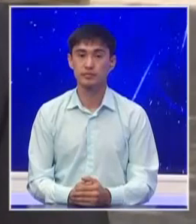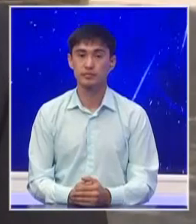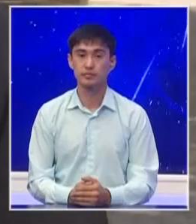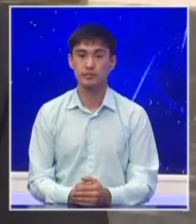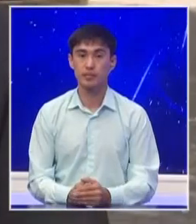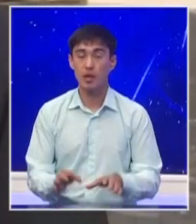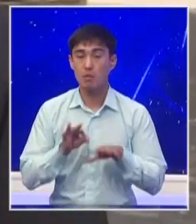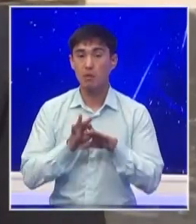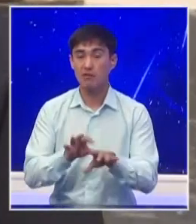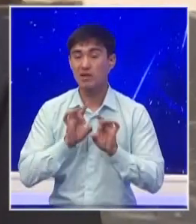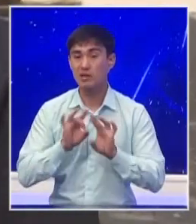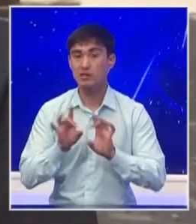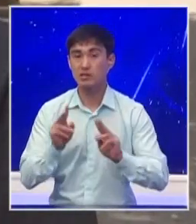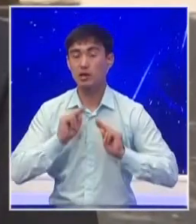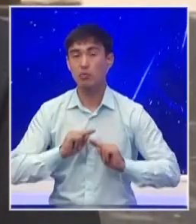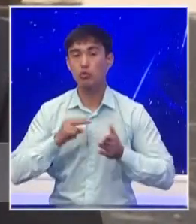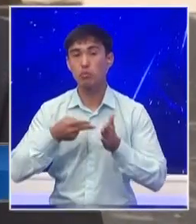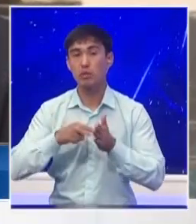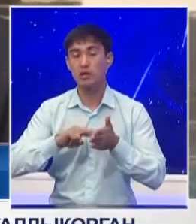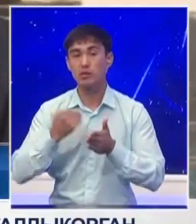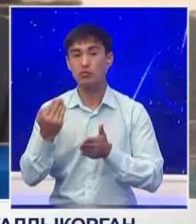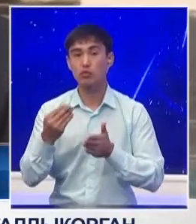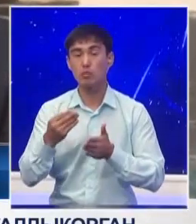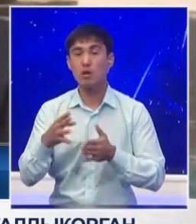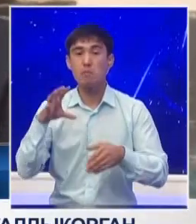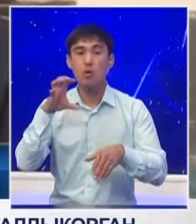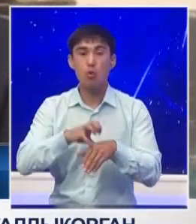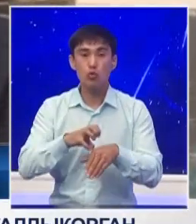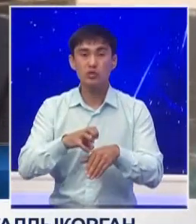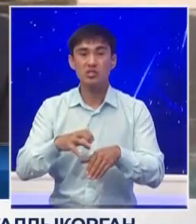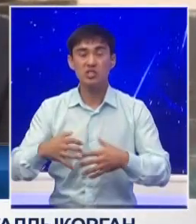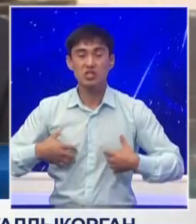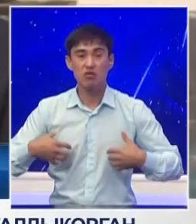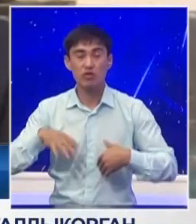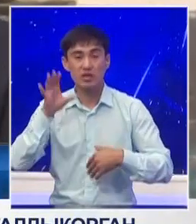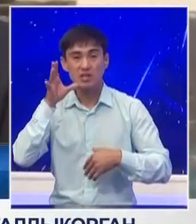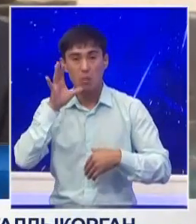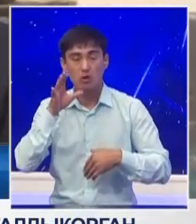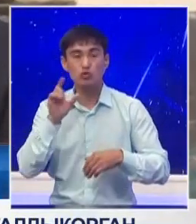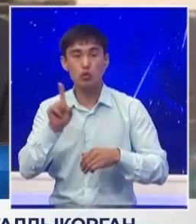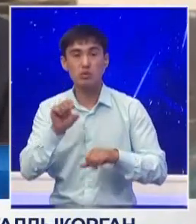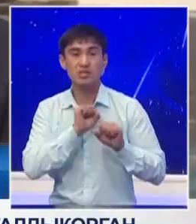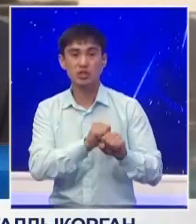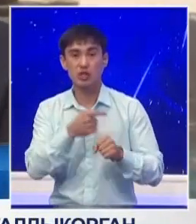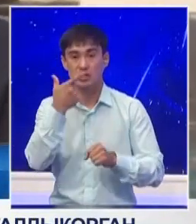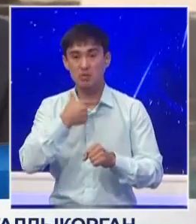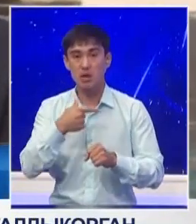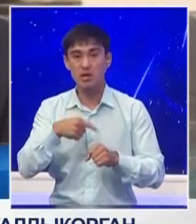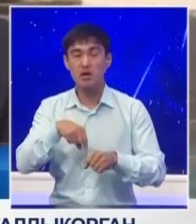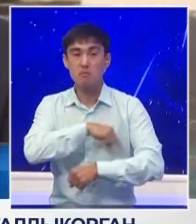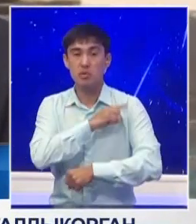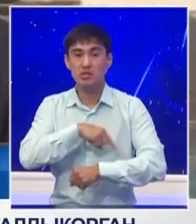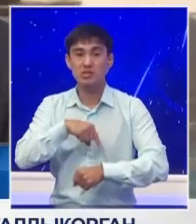Провели разъяснительную работу в плане того, что при укусе животных, также и собак, чтобы они защитили себя и обращались в